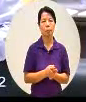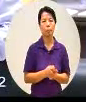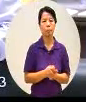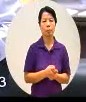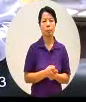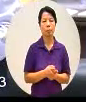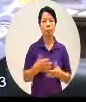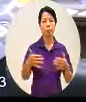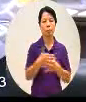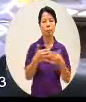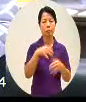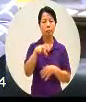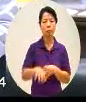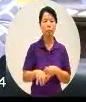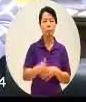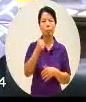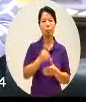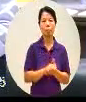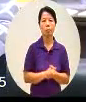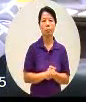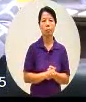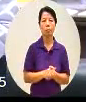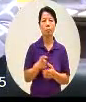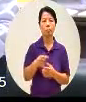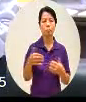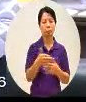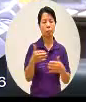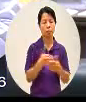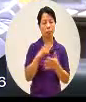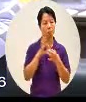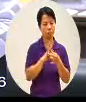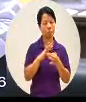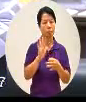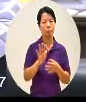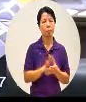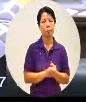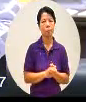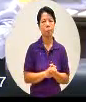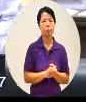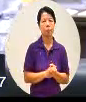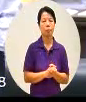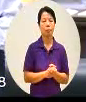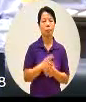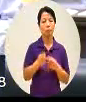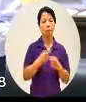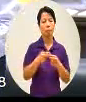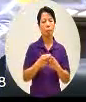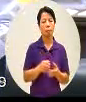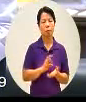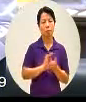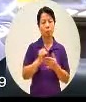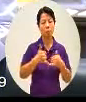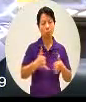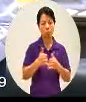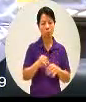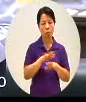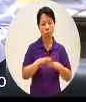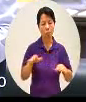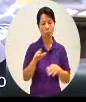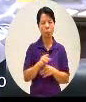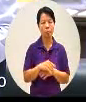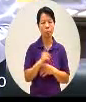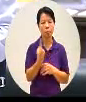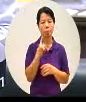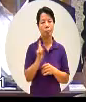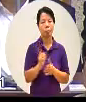那个交通局长，我、哦、这跟交通消防有关的。要怎么样我们用路才会安全？ 就